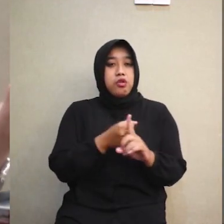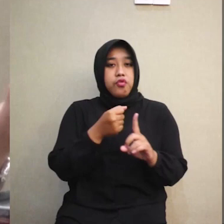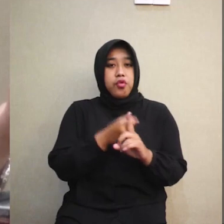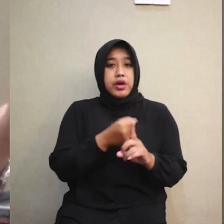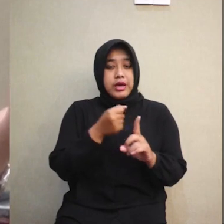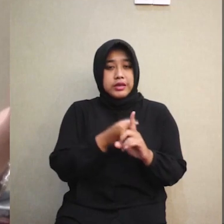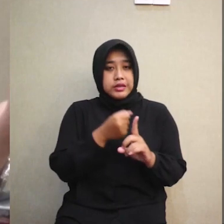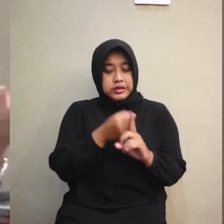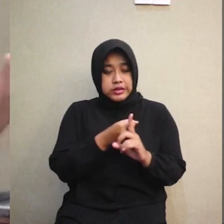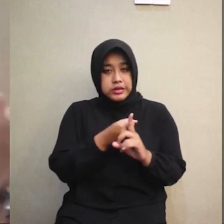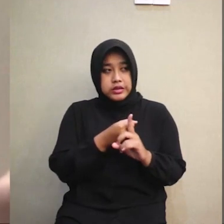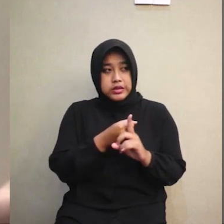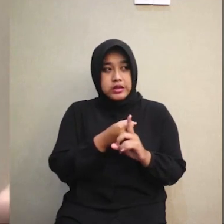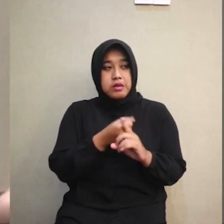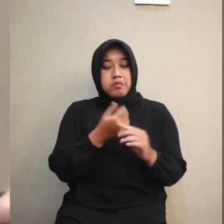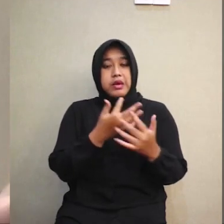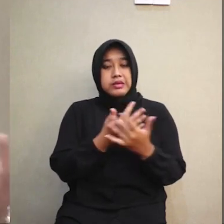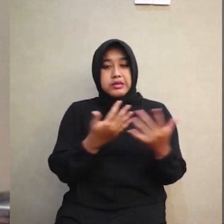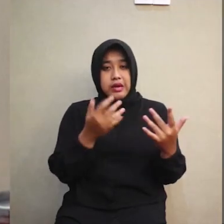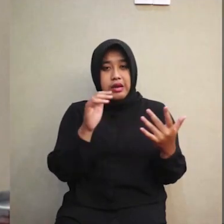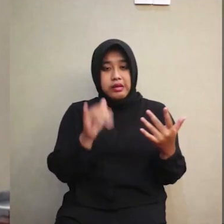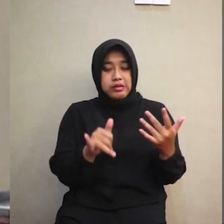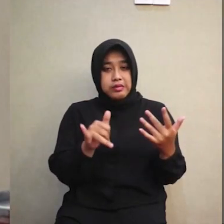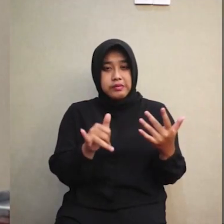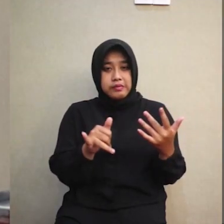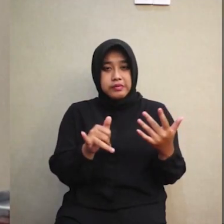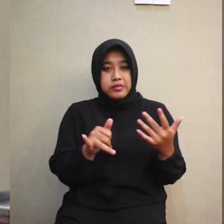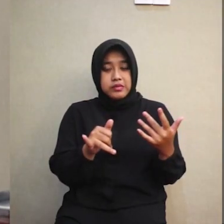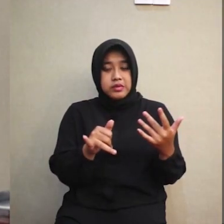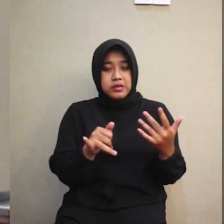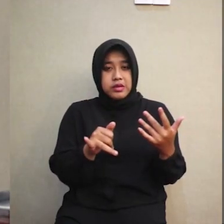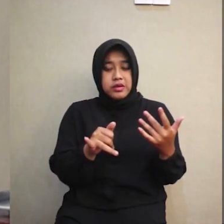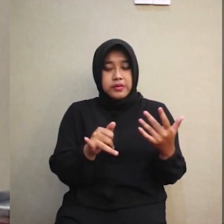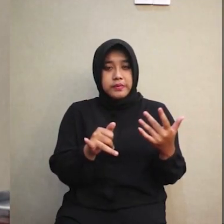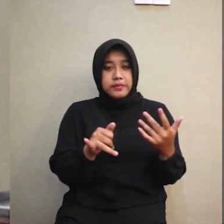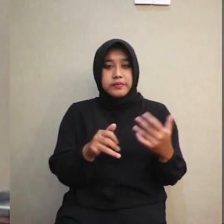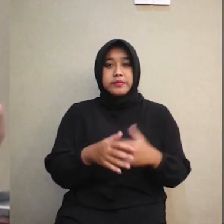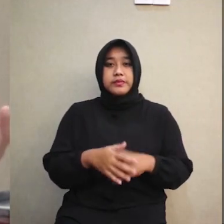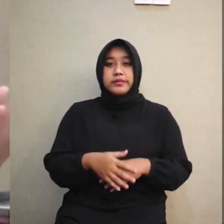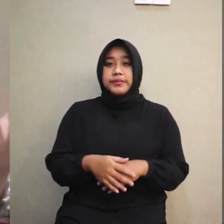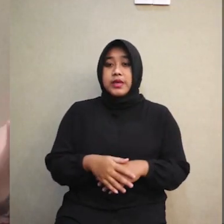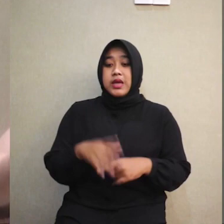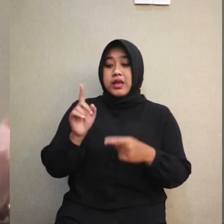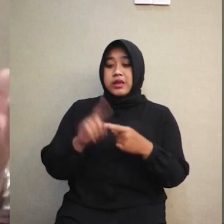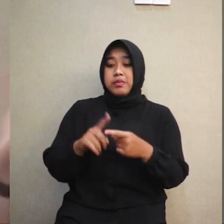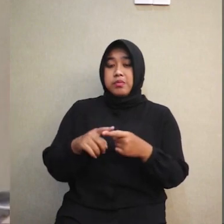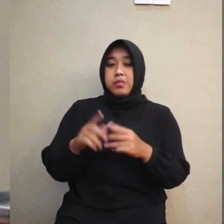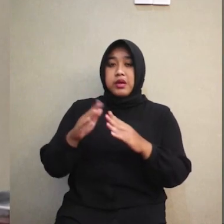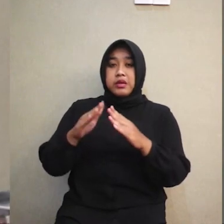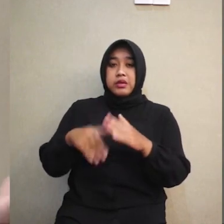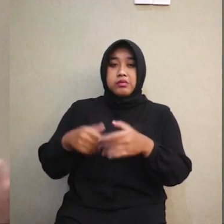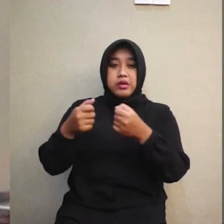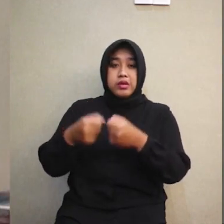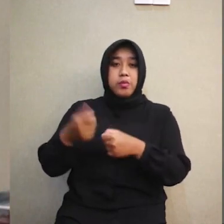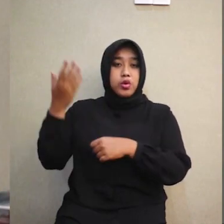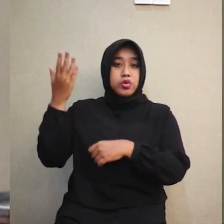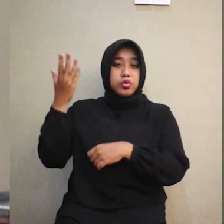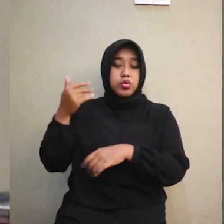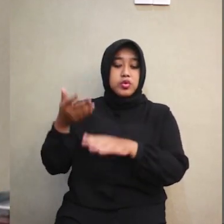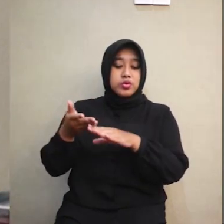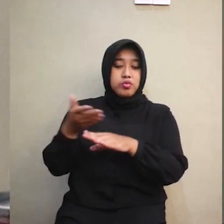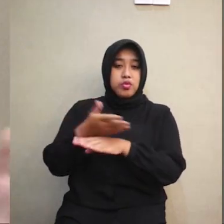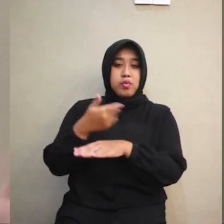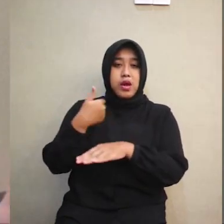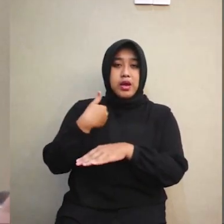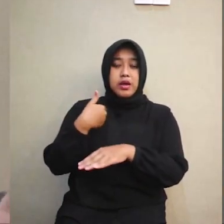di Pemasyarakatan salah satu argumentasi teman-teman di Pemasyarakatan dulu gitu ya dulu sebelum